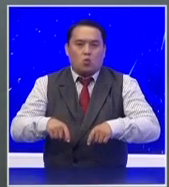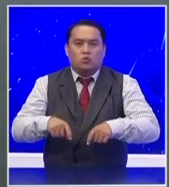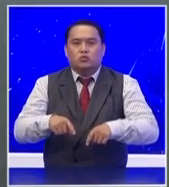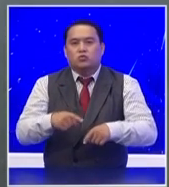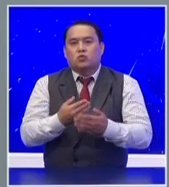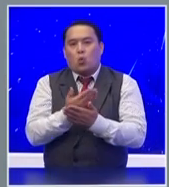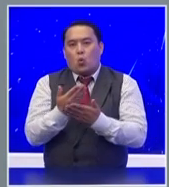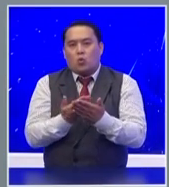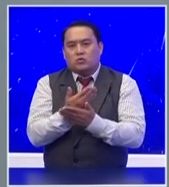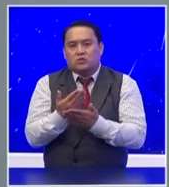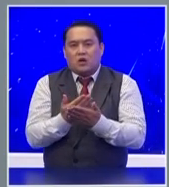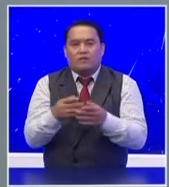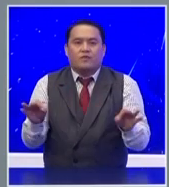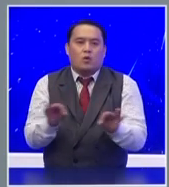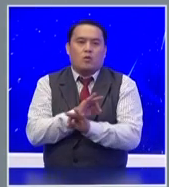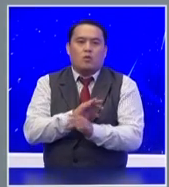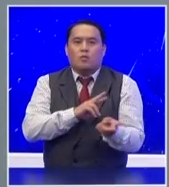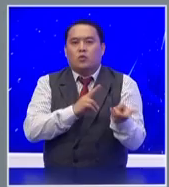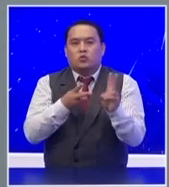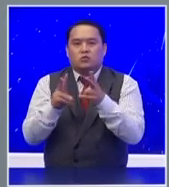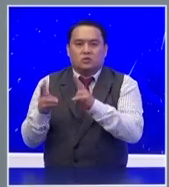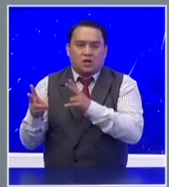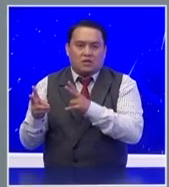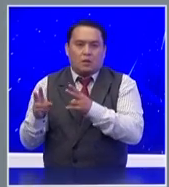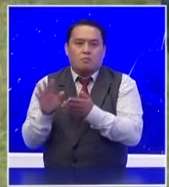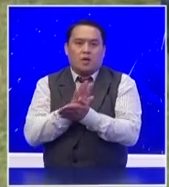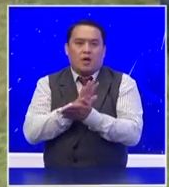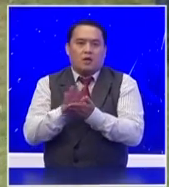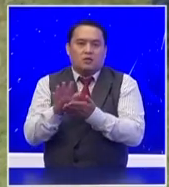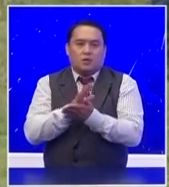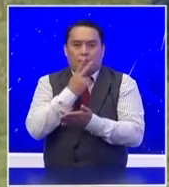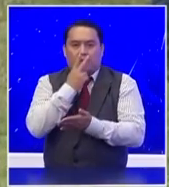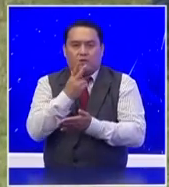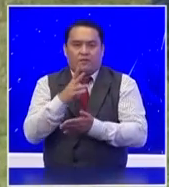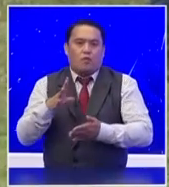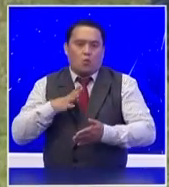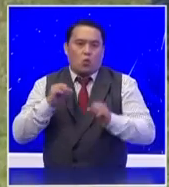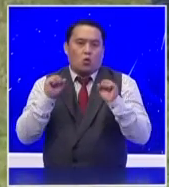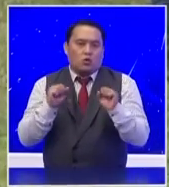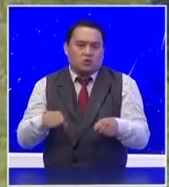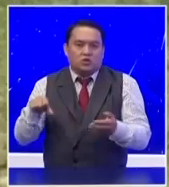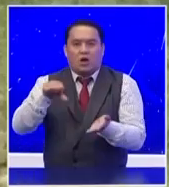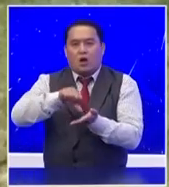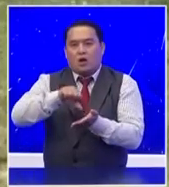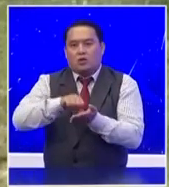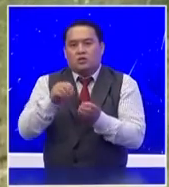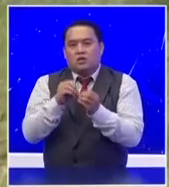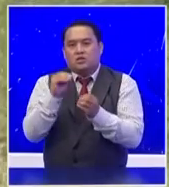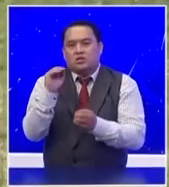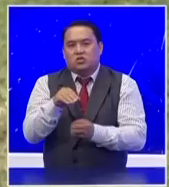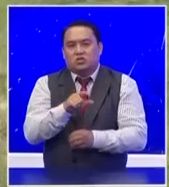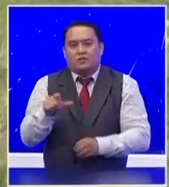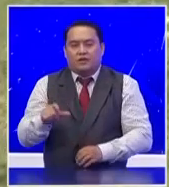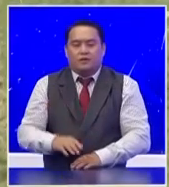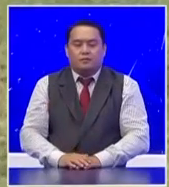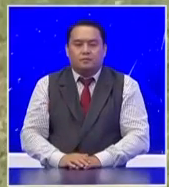сотни художников, музыкантов, хореографов и артистов цирка. Всего в бесплатном перформанс-марафоне в этом году приняли участие около 10